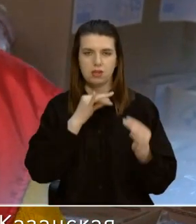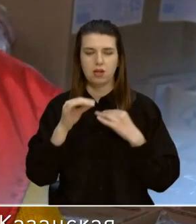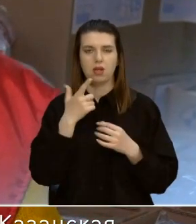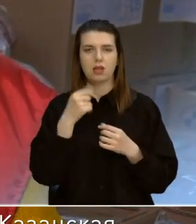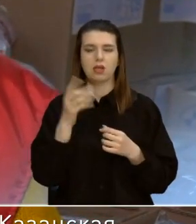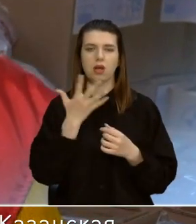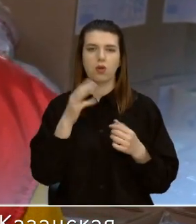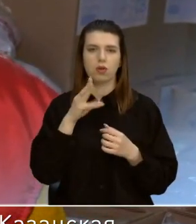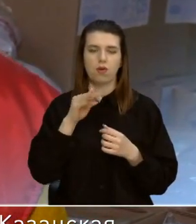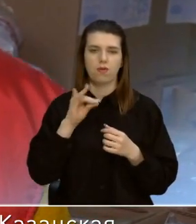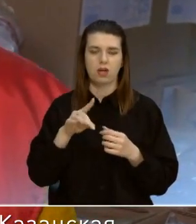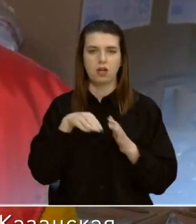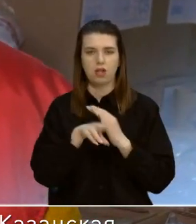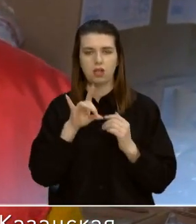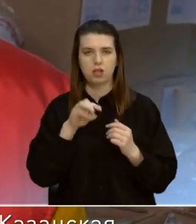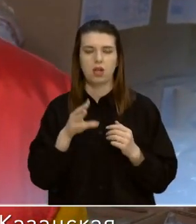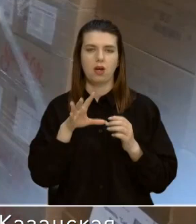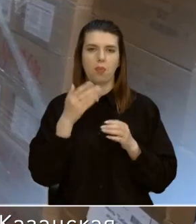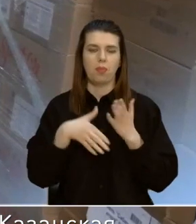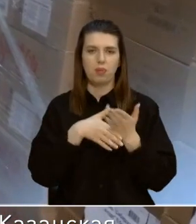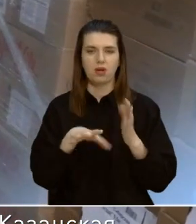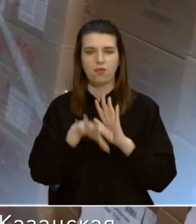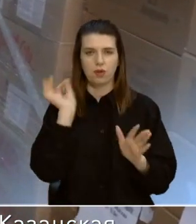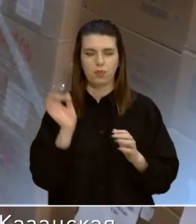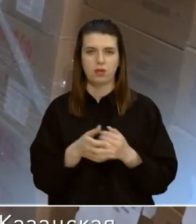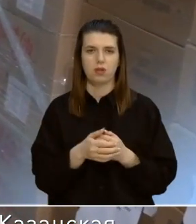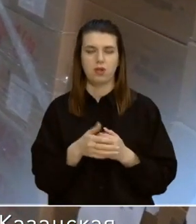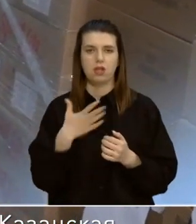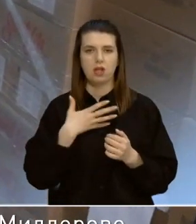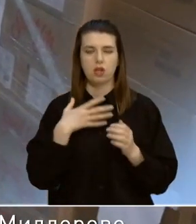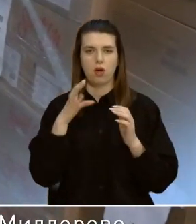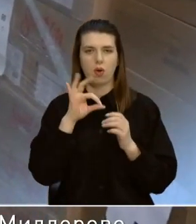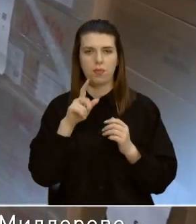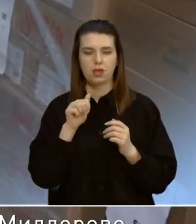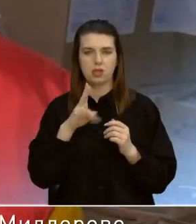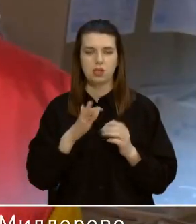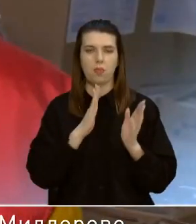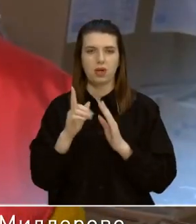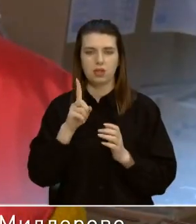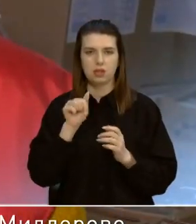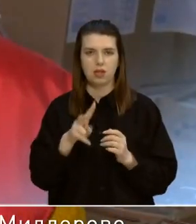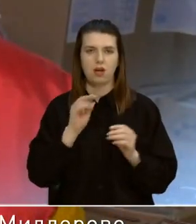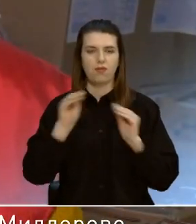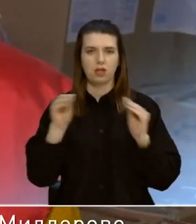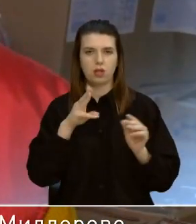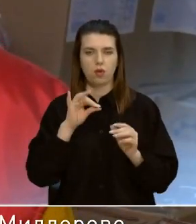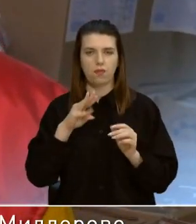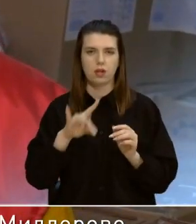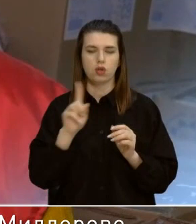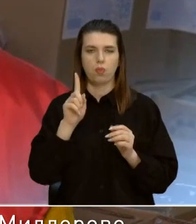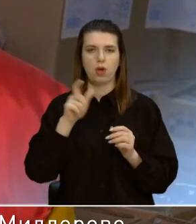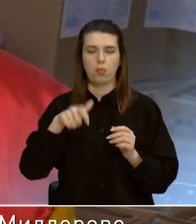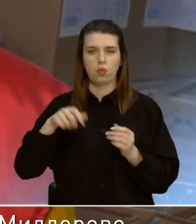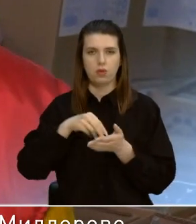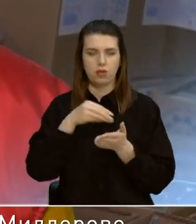где находится какой товар. Помогаем в выборе товара. В наши обязанности входит порядок в зале, то есть выкладка товара, чтобы покупатель